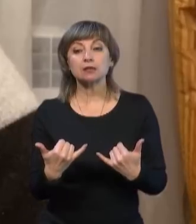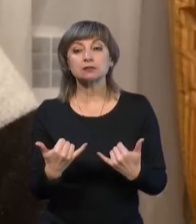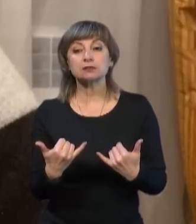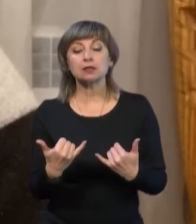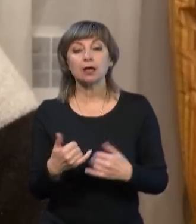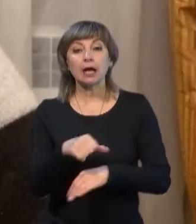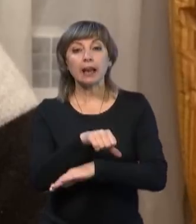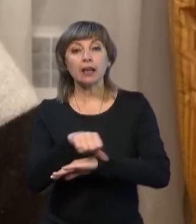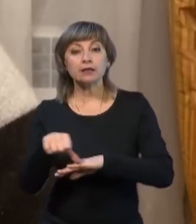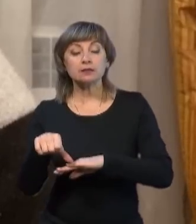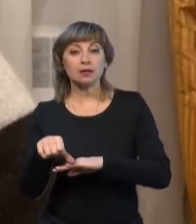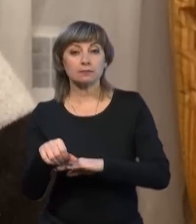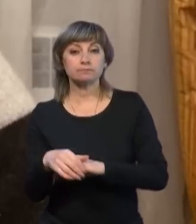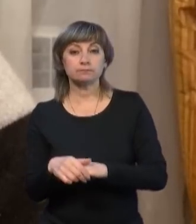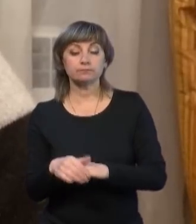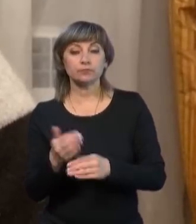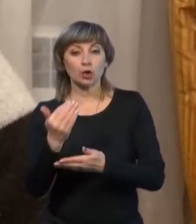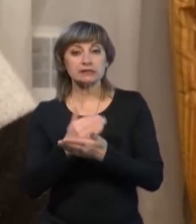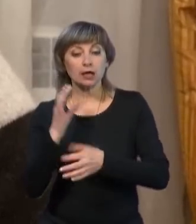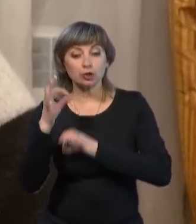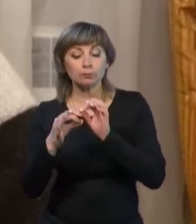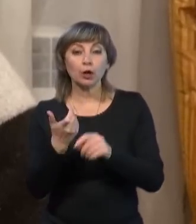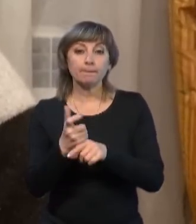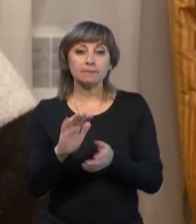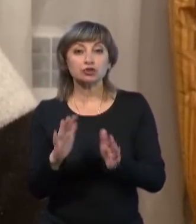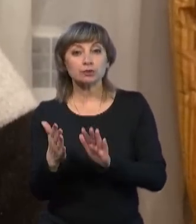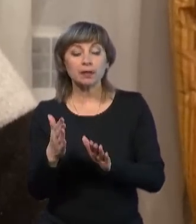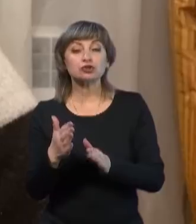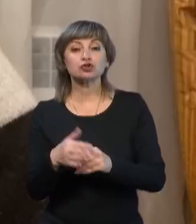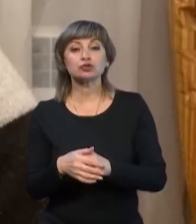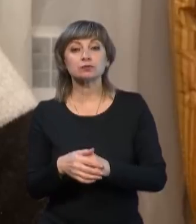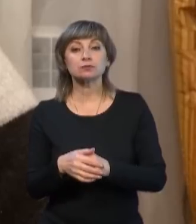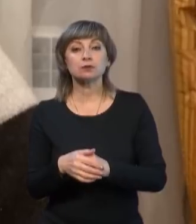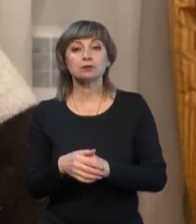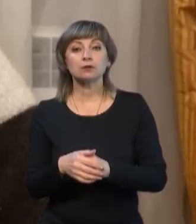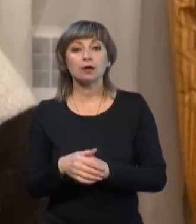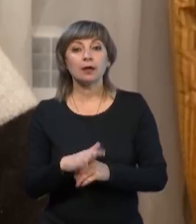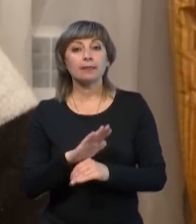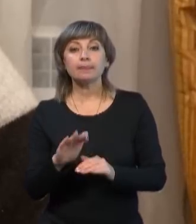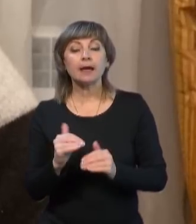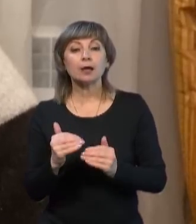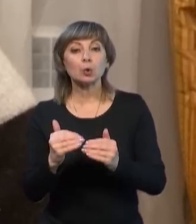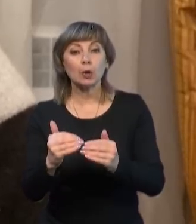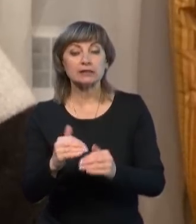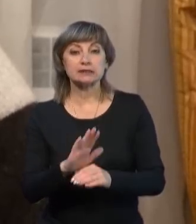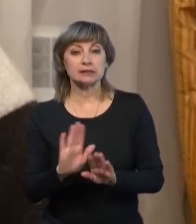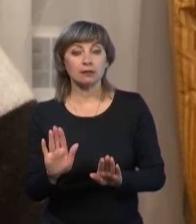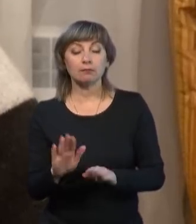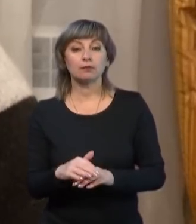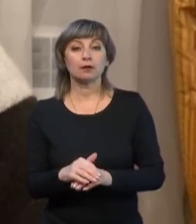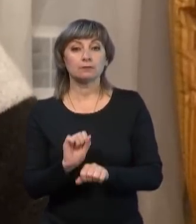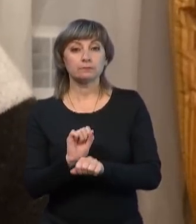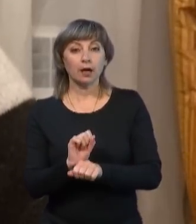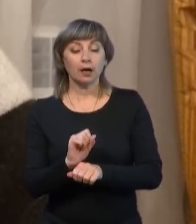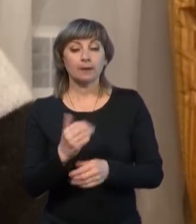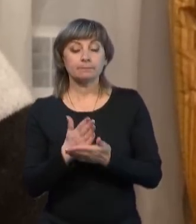Зараз лінія, за останню добу більш-менш вона не рухається і